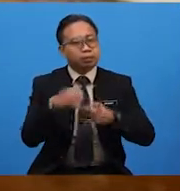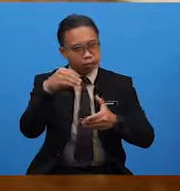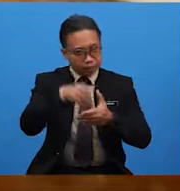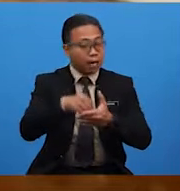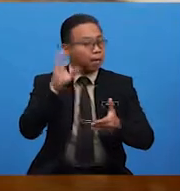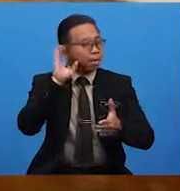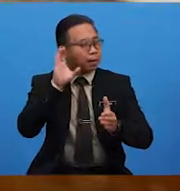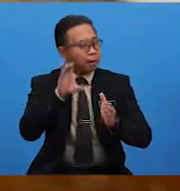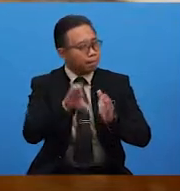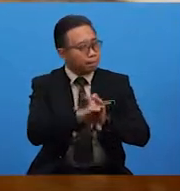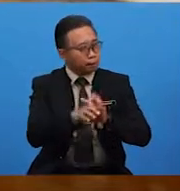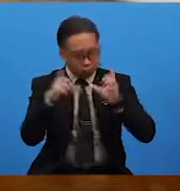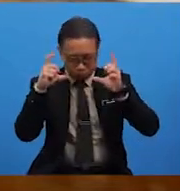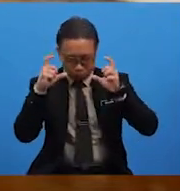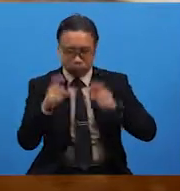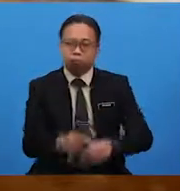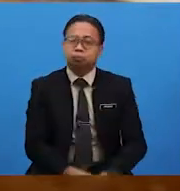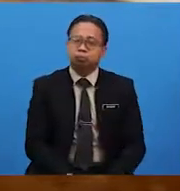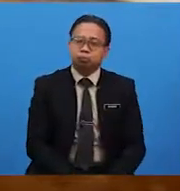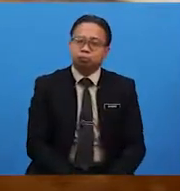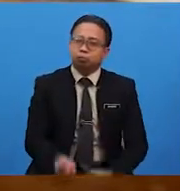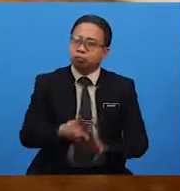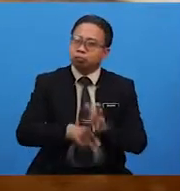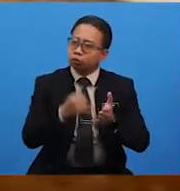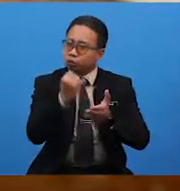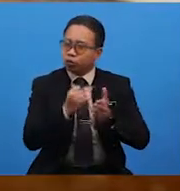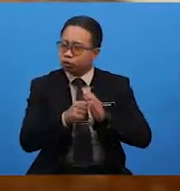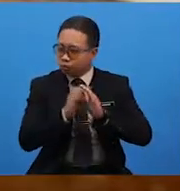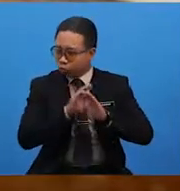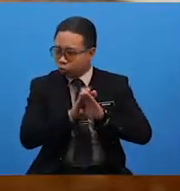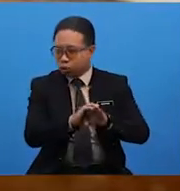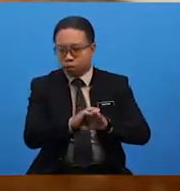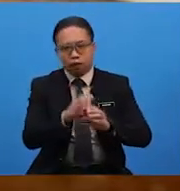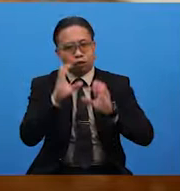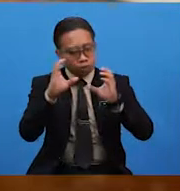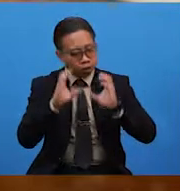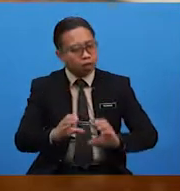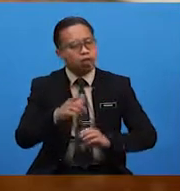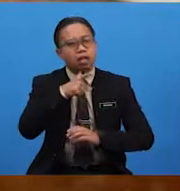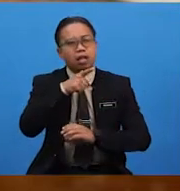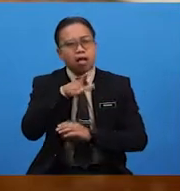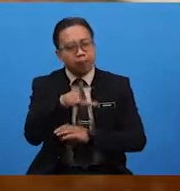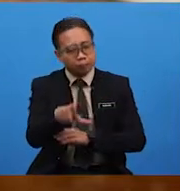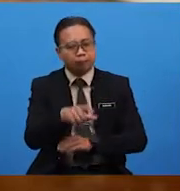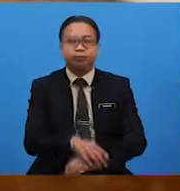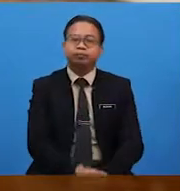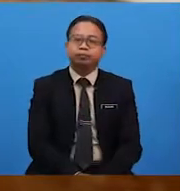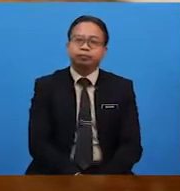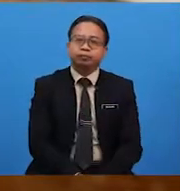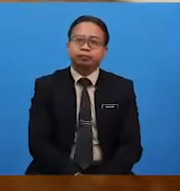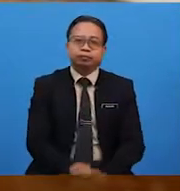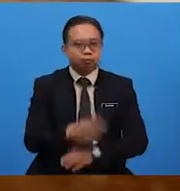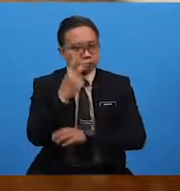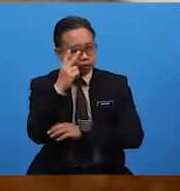sama jadi pelukis menolak cara konvensional dan juga dalam bentuk Vixion Vixion